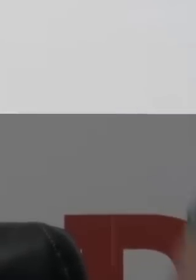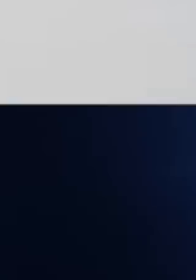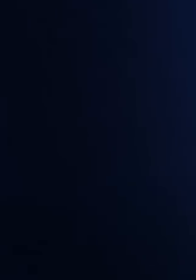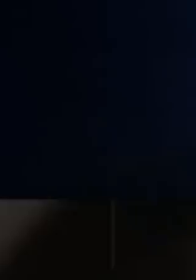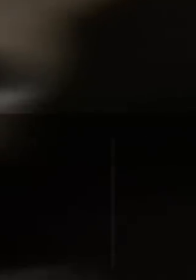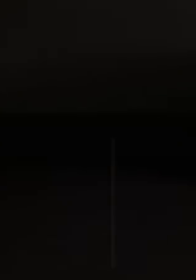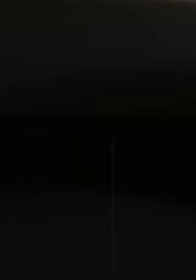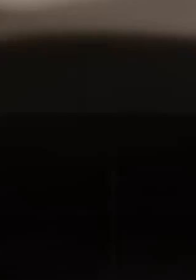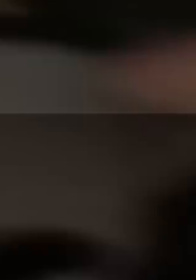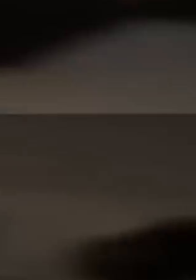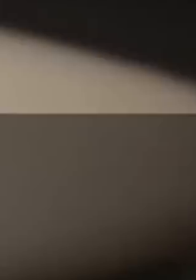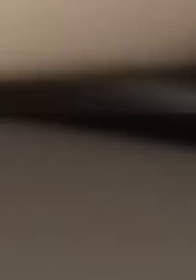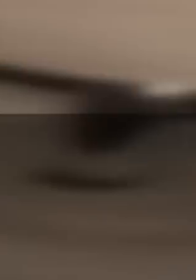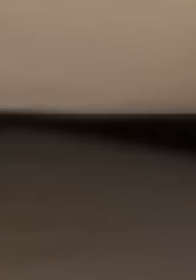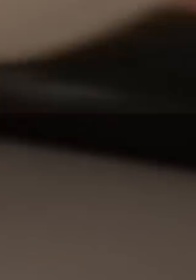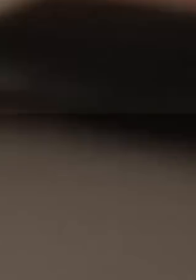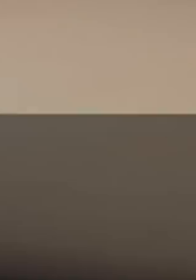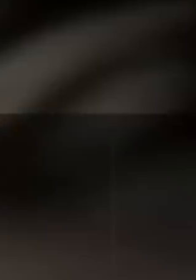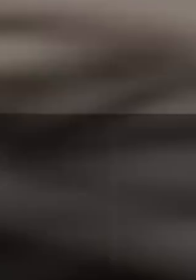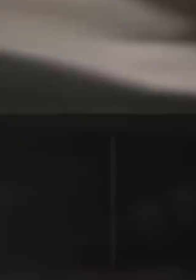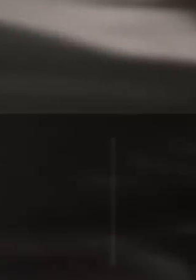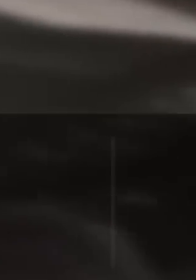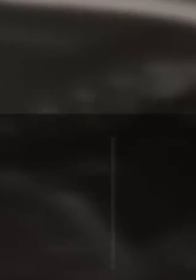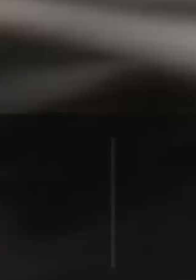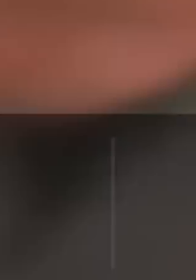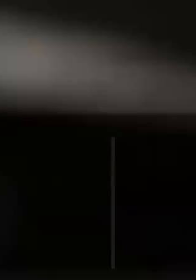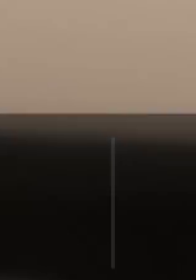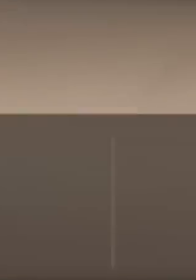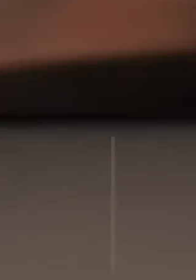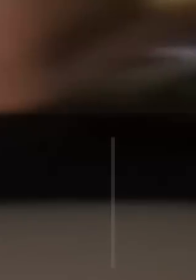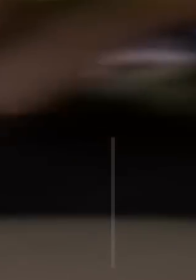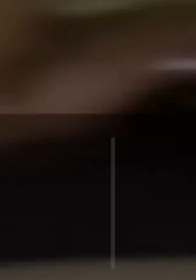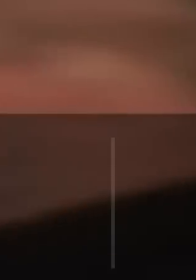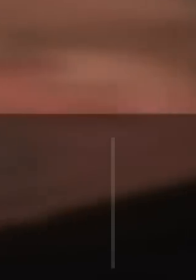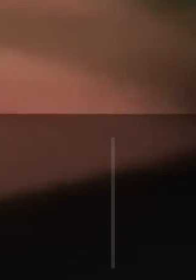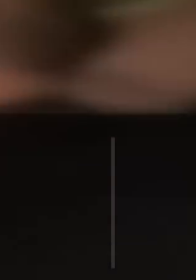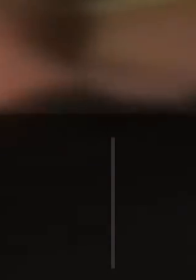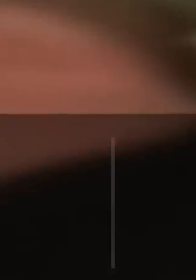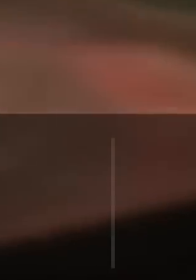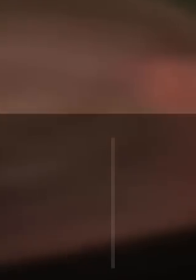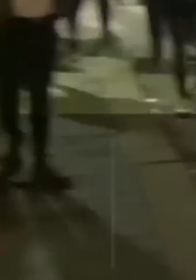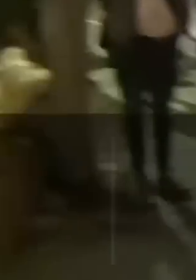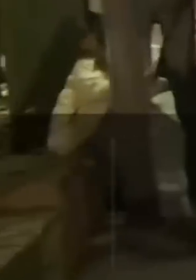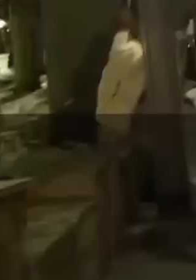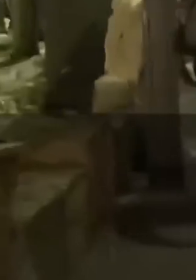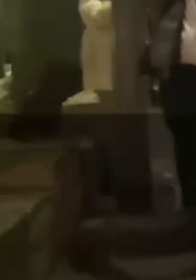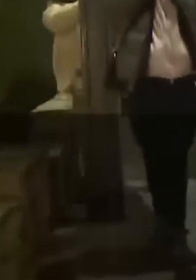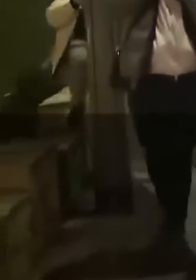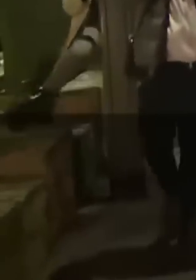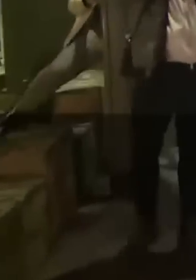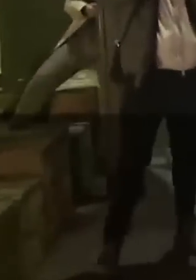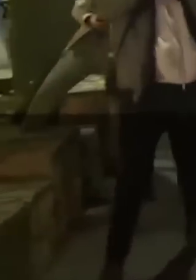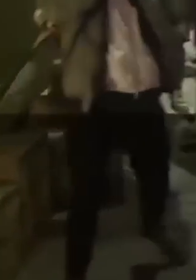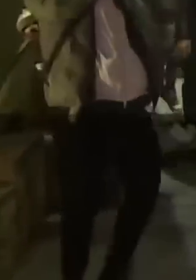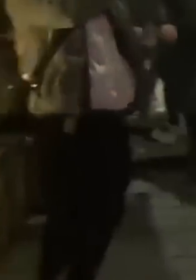אשקם. יש סכינים, יש נשקים. אחד ממפגיני הימין שנעצרו על ידי צוות הקילה